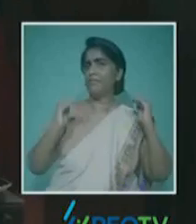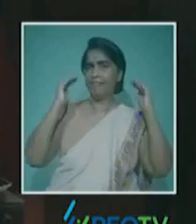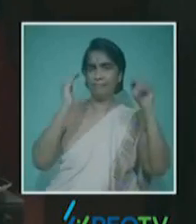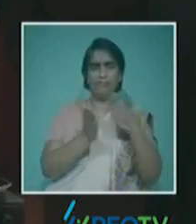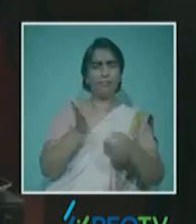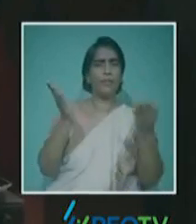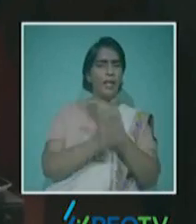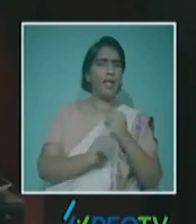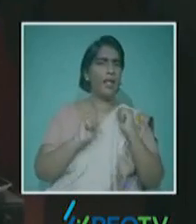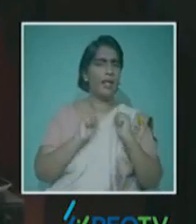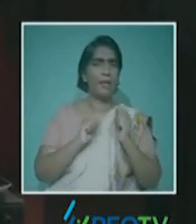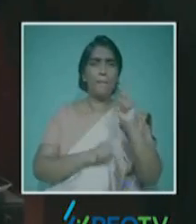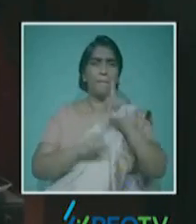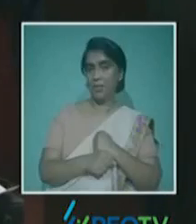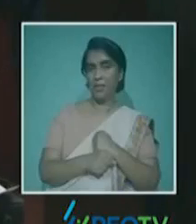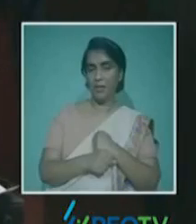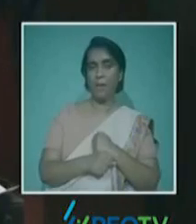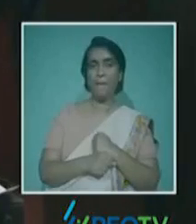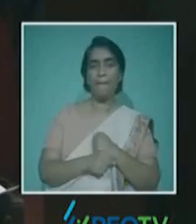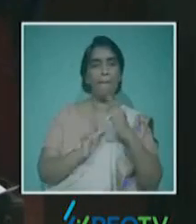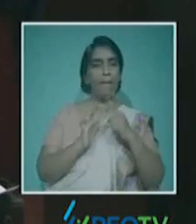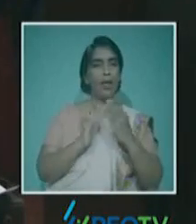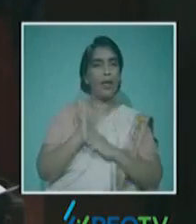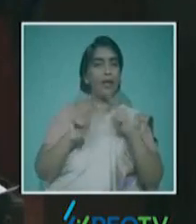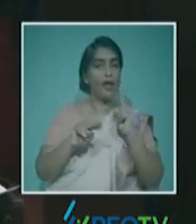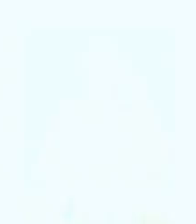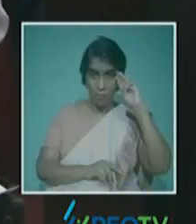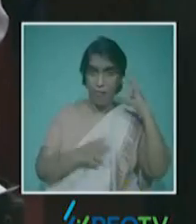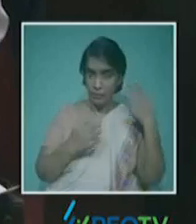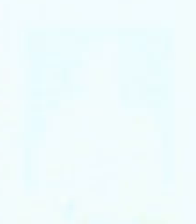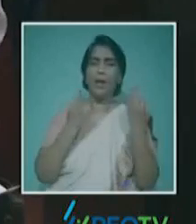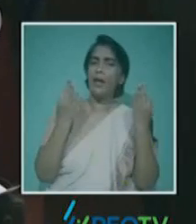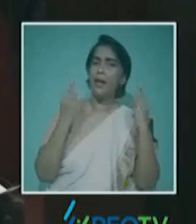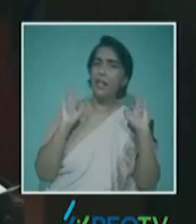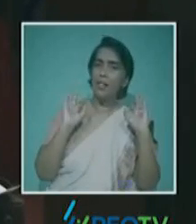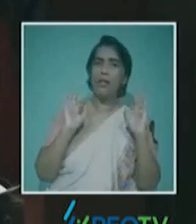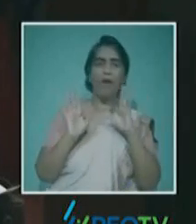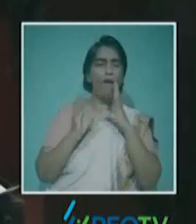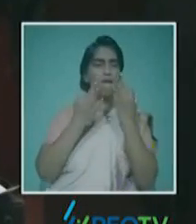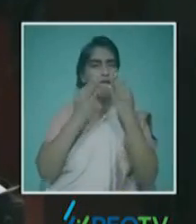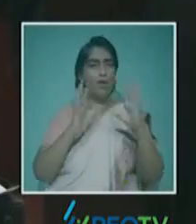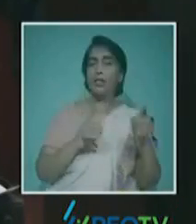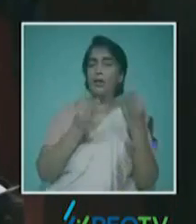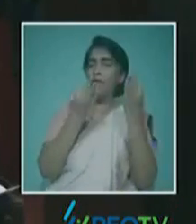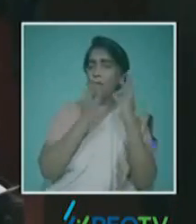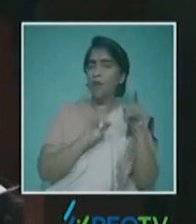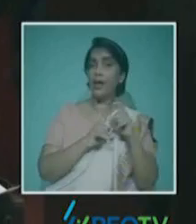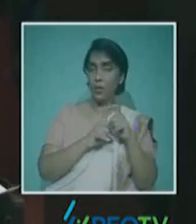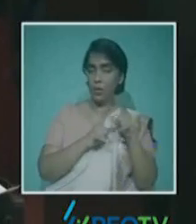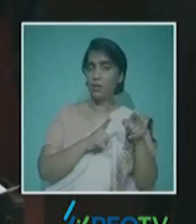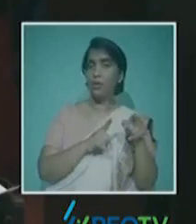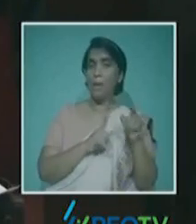හින්දාද? ඇයි මේක පාර්ලිමේන්තුවේ සභාගත කරන්නේ? IMF එකට පොරොන්දු වෙලා තියනවාද මේ රටේ නොමිලේ සෞඛ්‍ය පෞද්ගලීකරණය කරන්න?